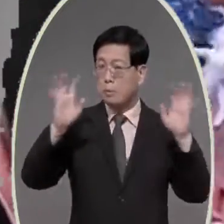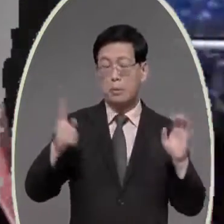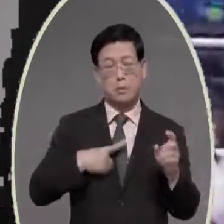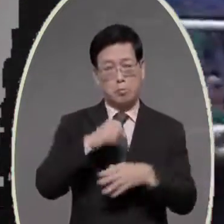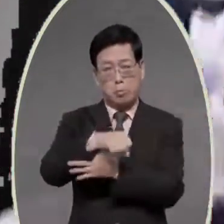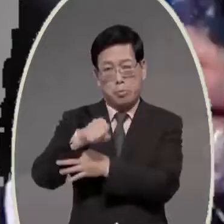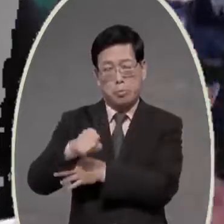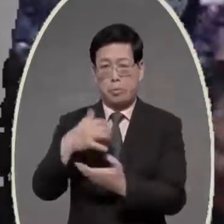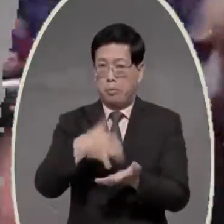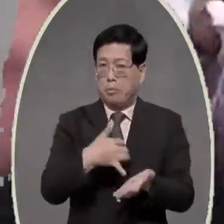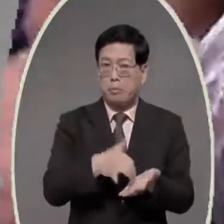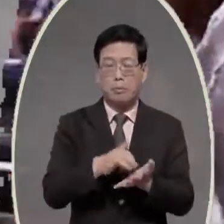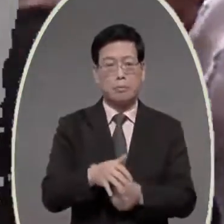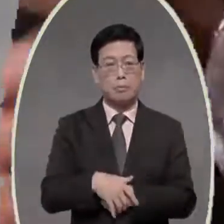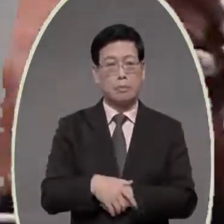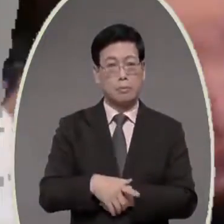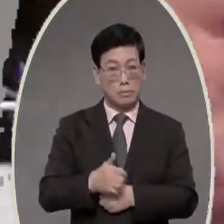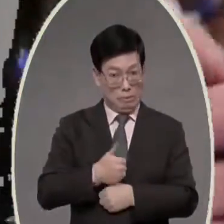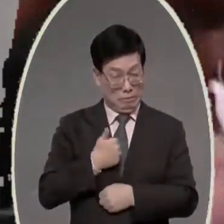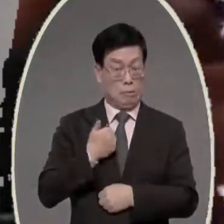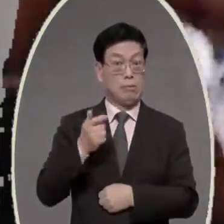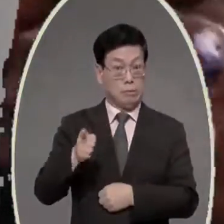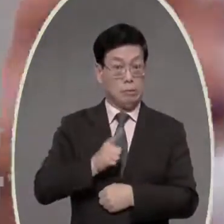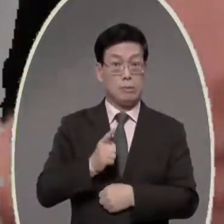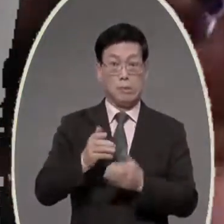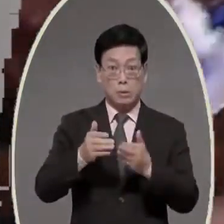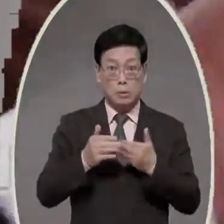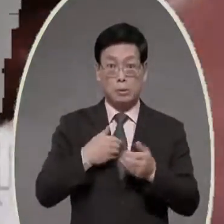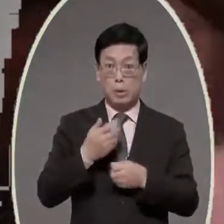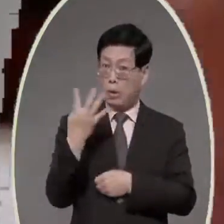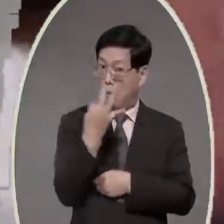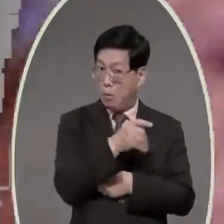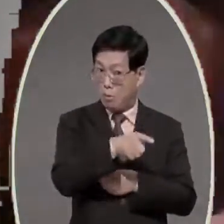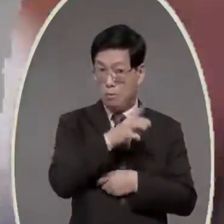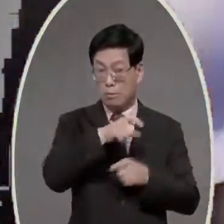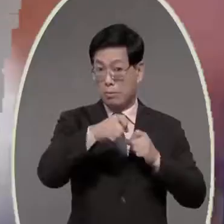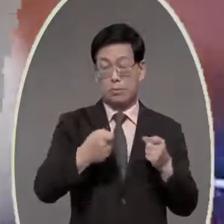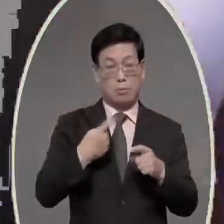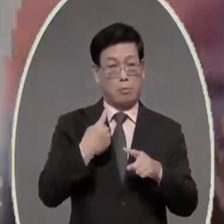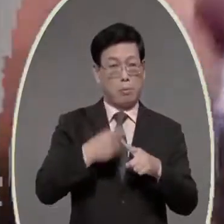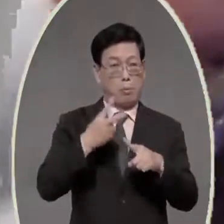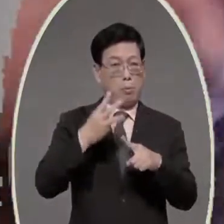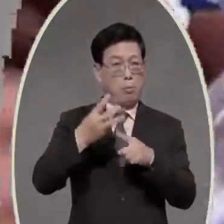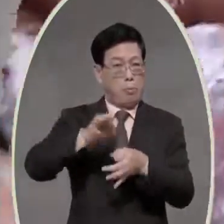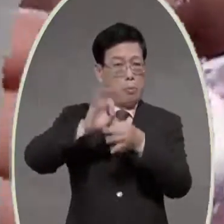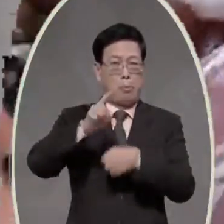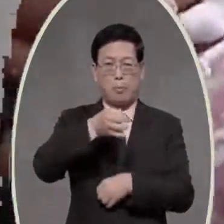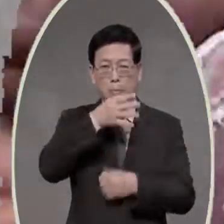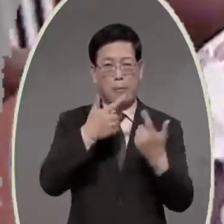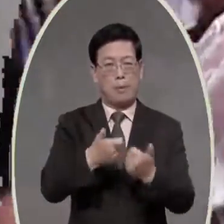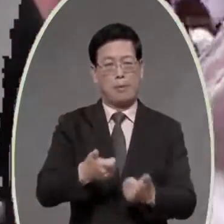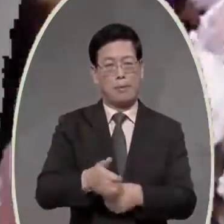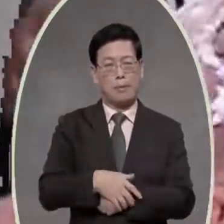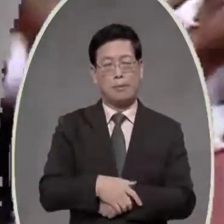承诺呢，把它计算了一下，其实他的政策承诺需要好几个前瞻基础建设计划的钱。那